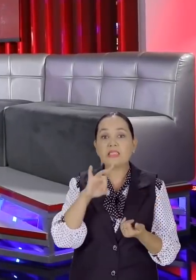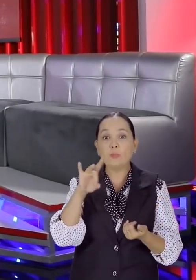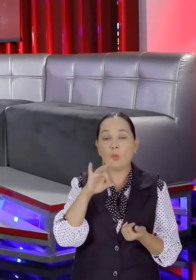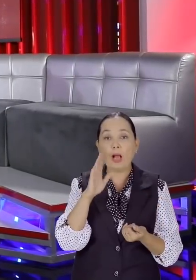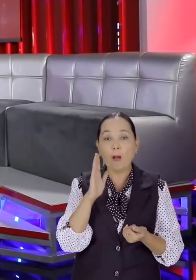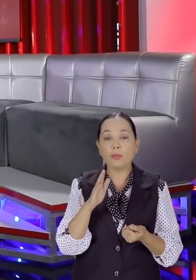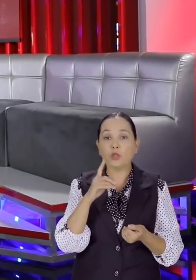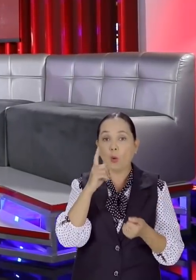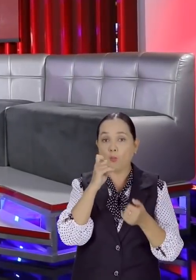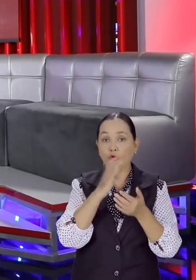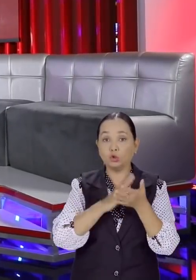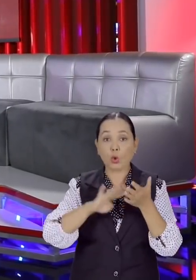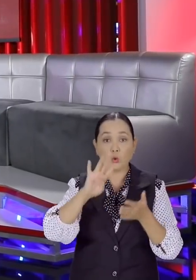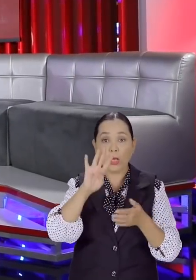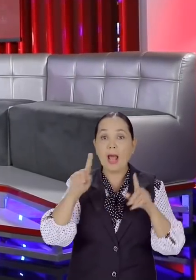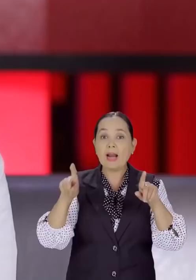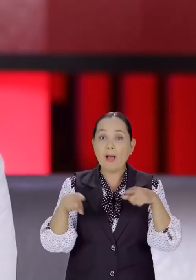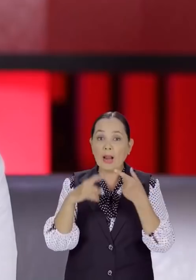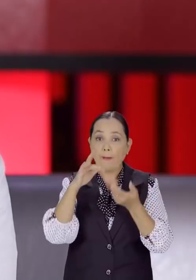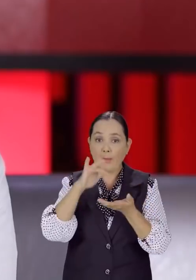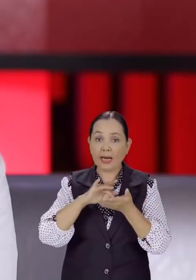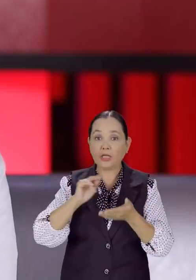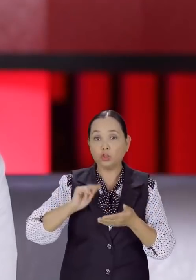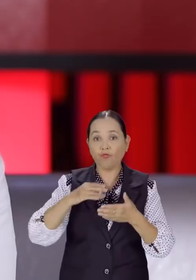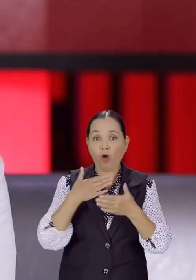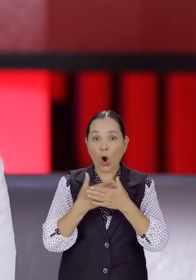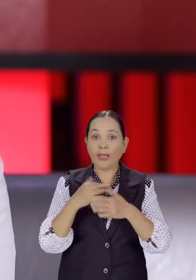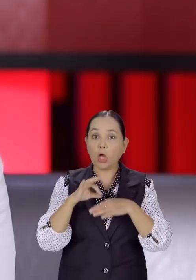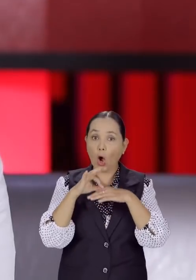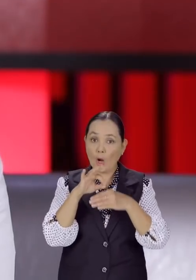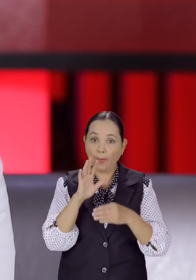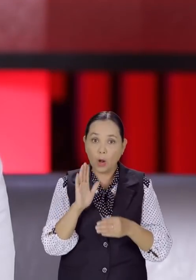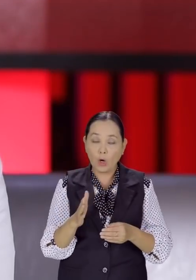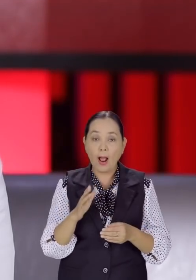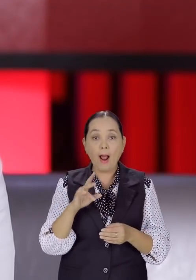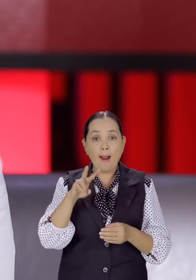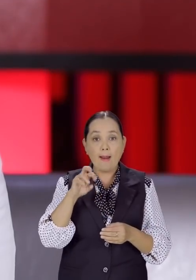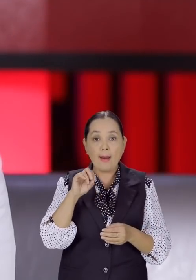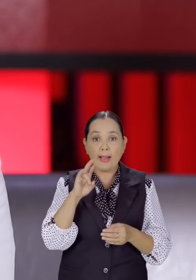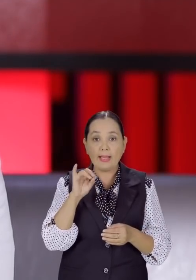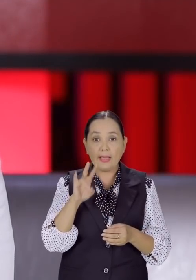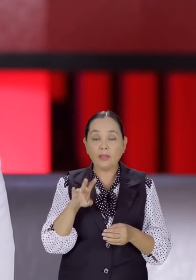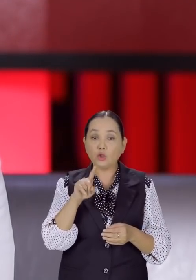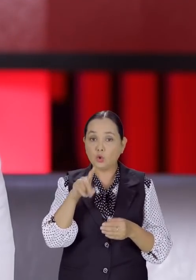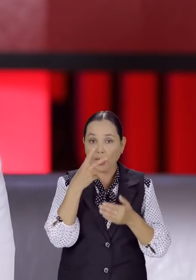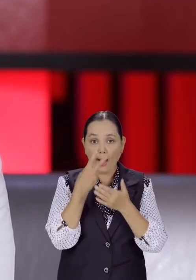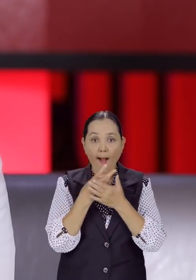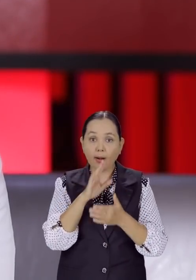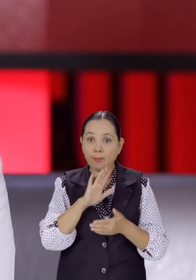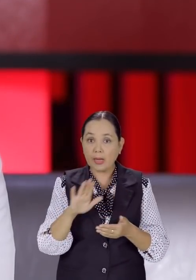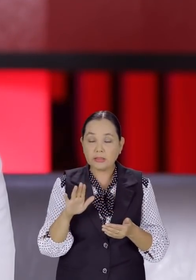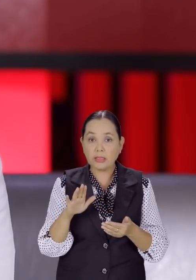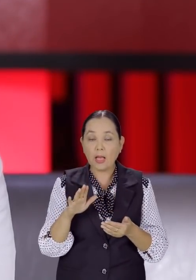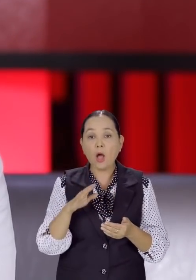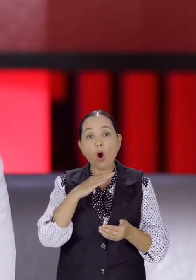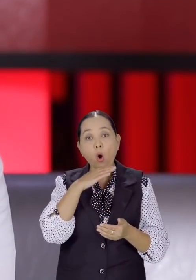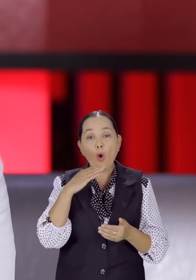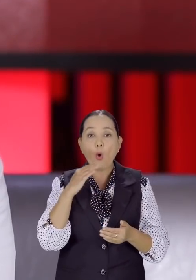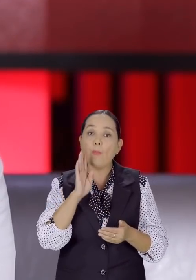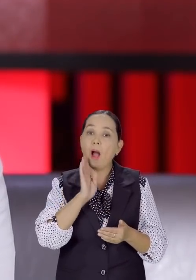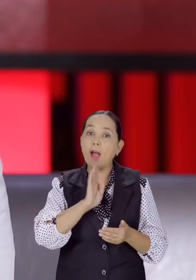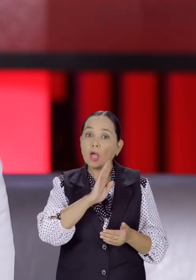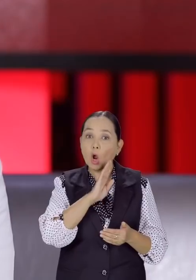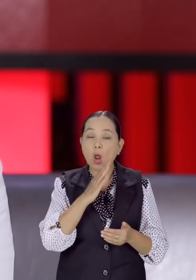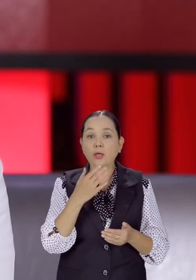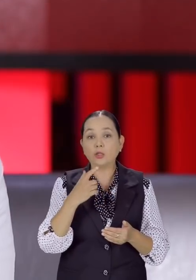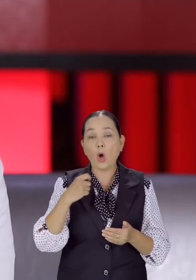respublikamiz bo'yicha 194 ta reabilitatsiya markazlari ish faoliyati olib boryapti. Lekin shunga qaramasdan ko'p